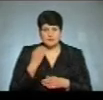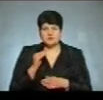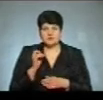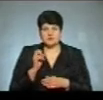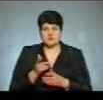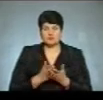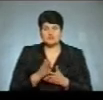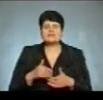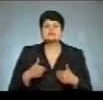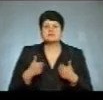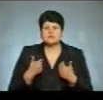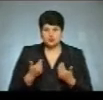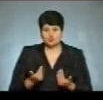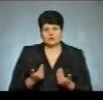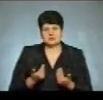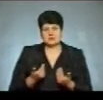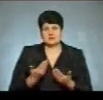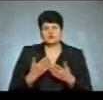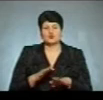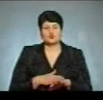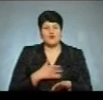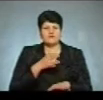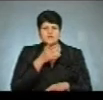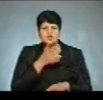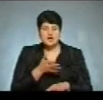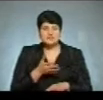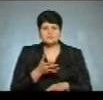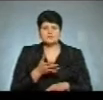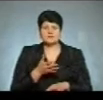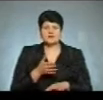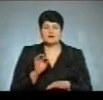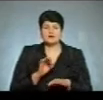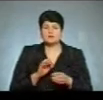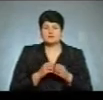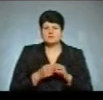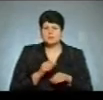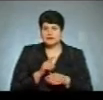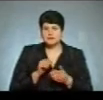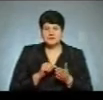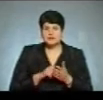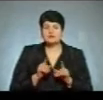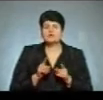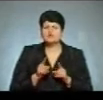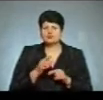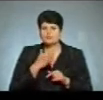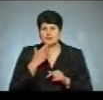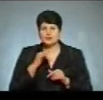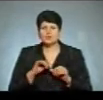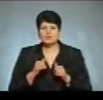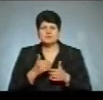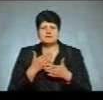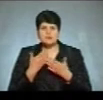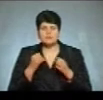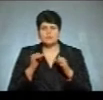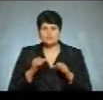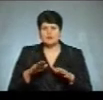послуг, звернутися. Якщо довший час, от найболючіше питання, чому багато комісій не мають права